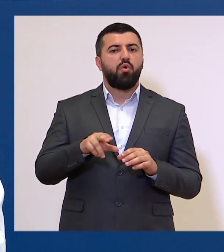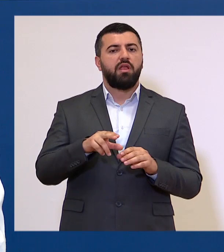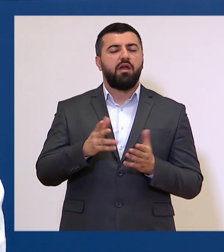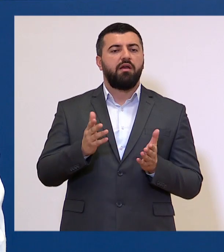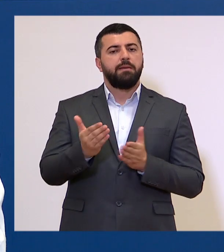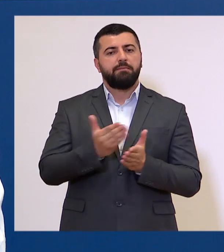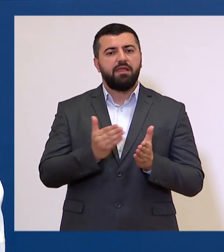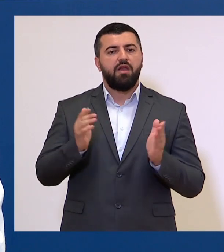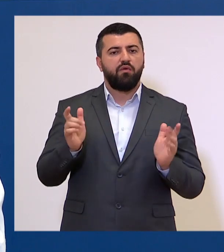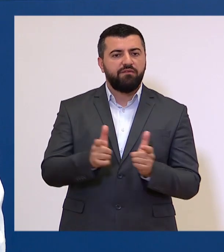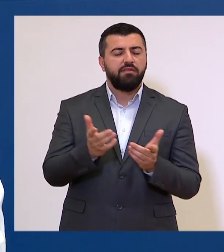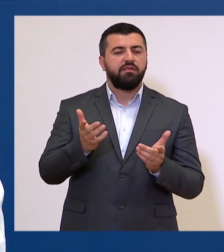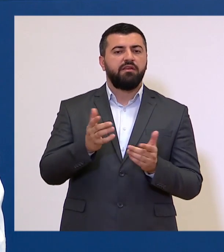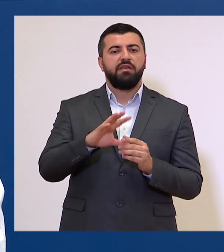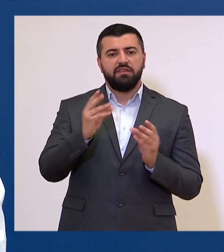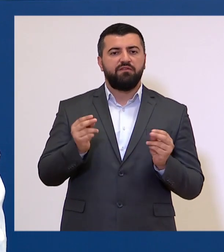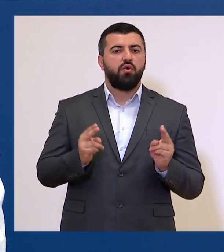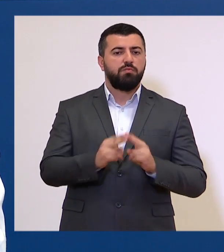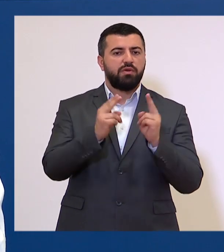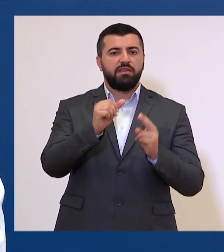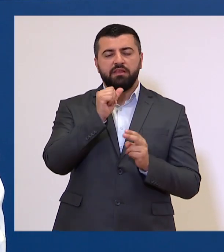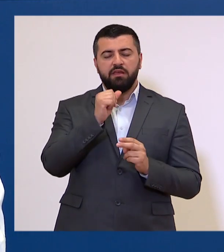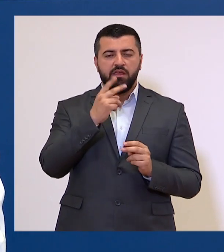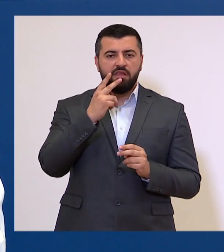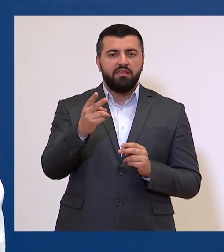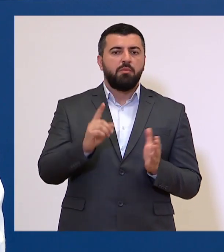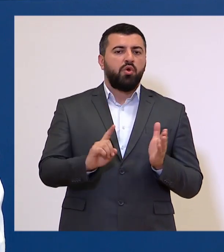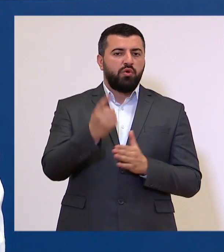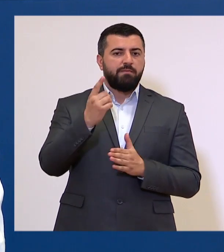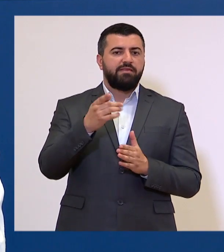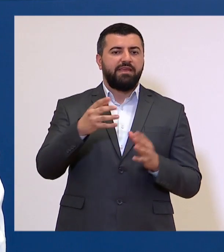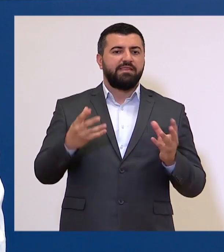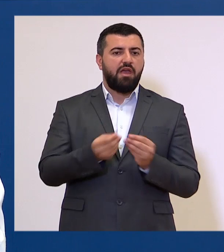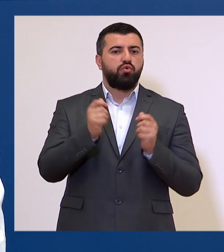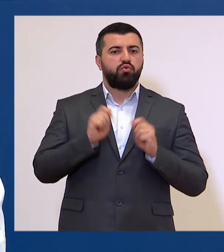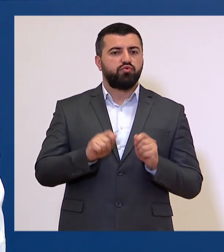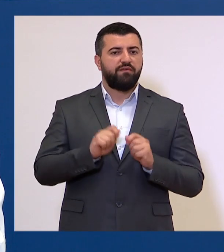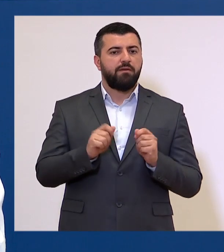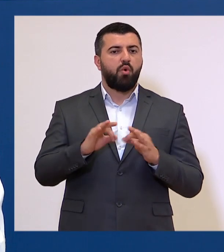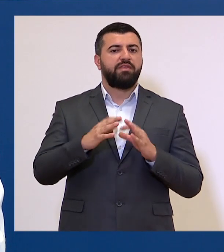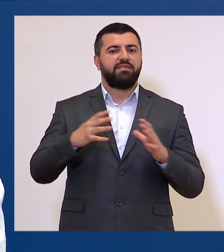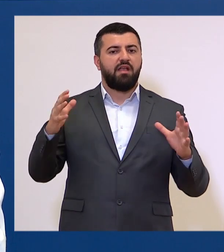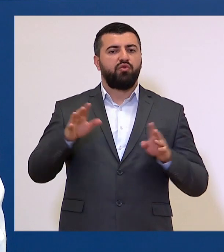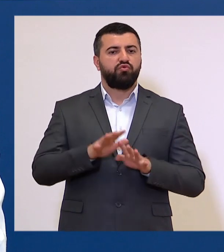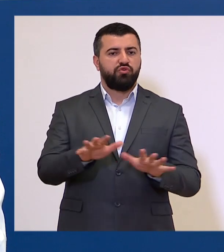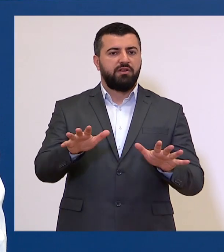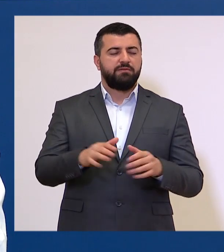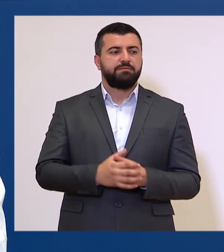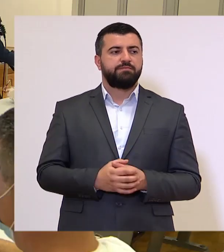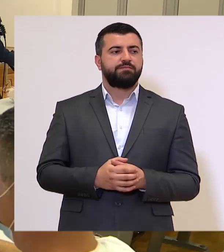sa preventivnim mjerama, kao što ste svi upoznati, i ja se nadam da ćemo uspjeti da tu zajednicu očuvamo od daljeg širenja